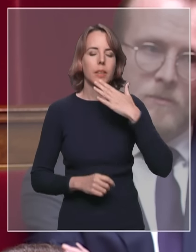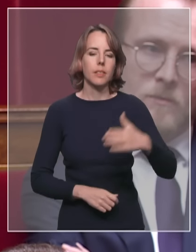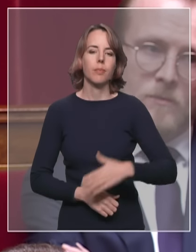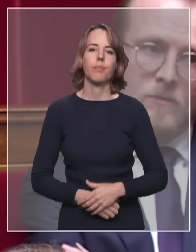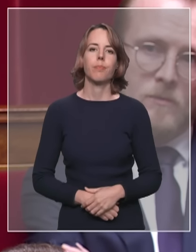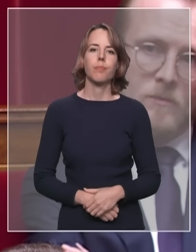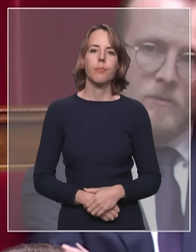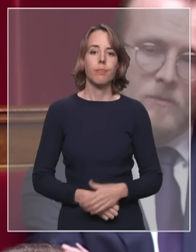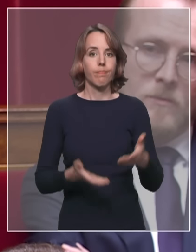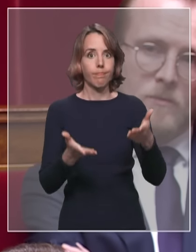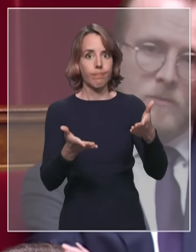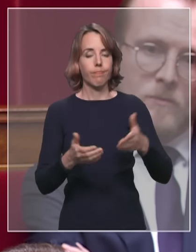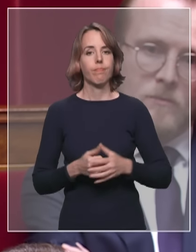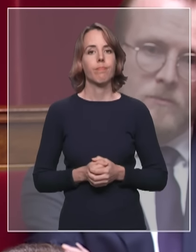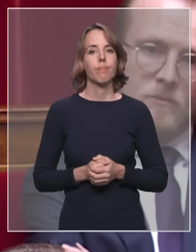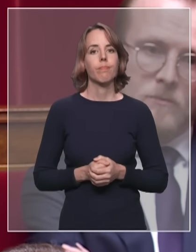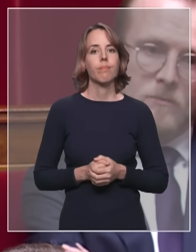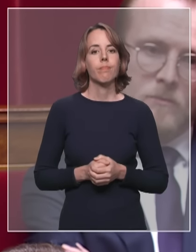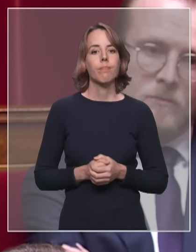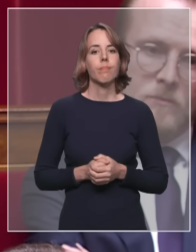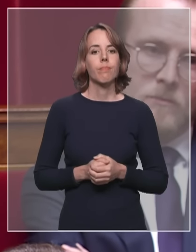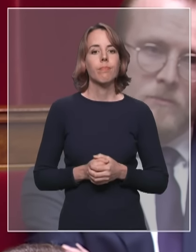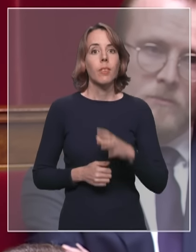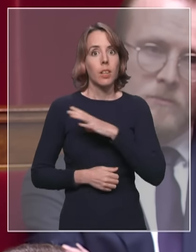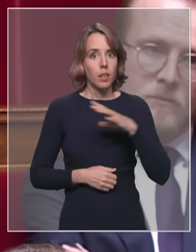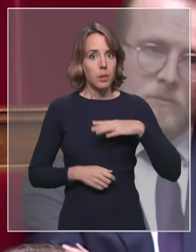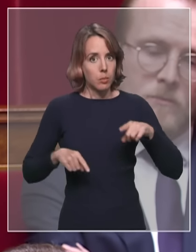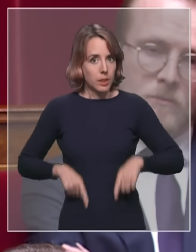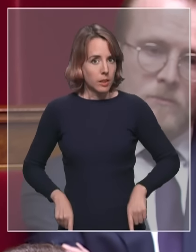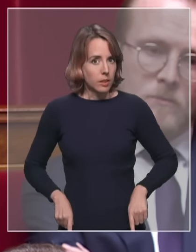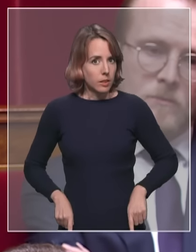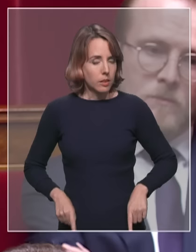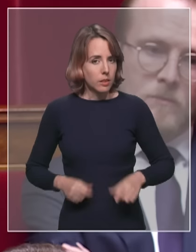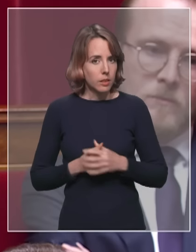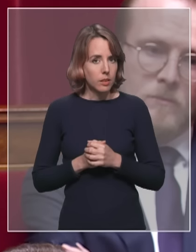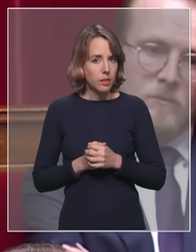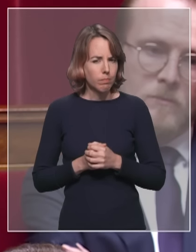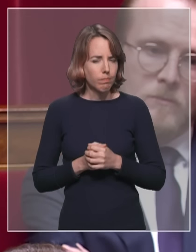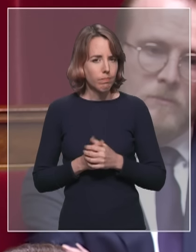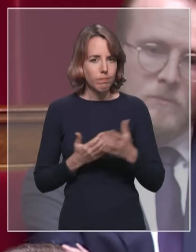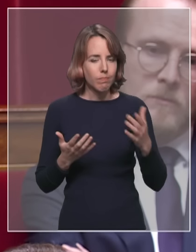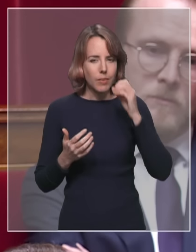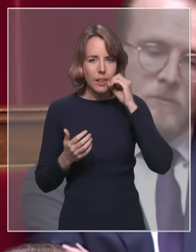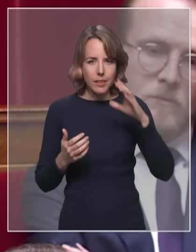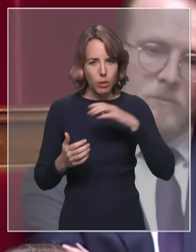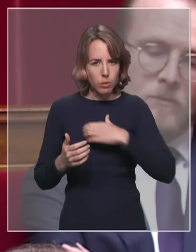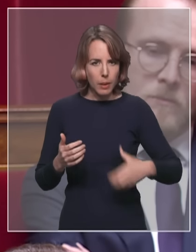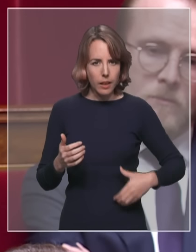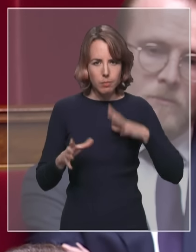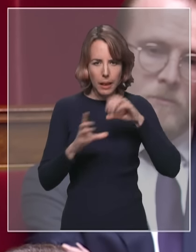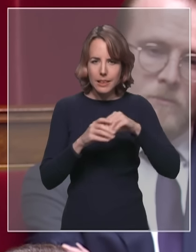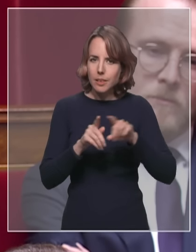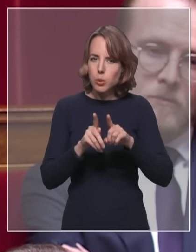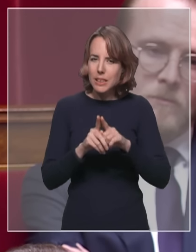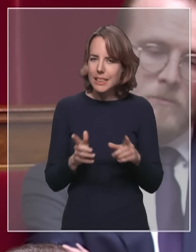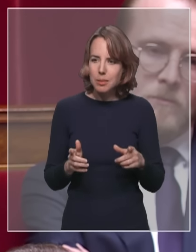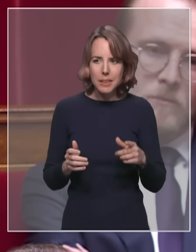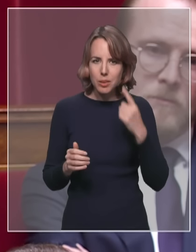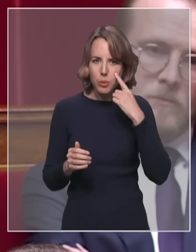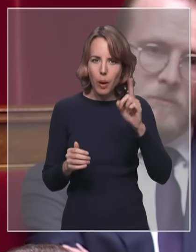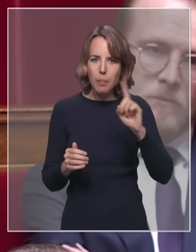la Ministre. Monsieur le député. Madame la Ministre, nous ne devions pas être au même salon des maires, puisque les maires, je ne crois pas qu'ils aient envie